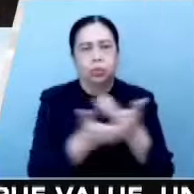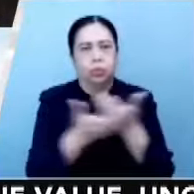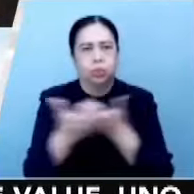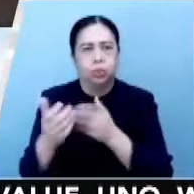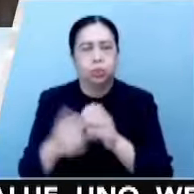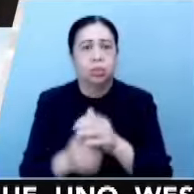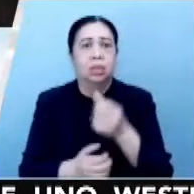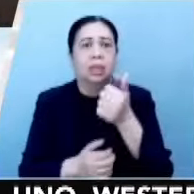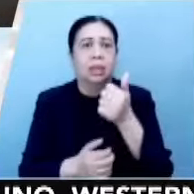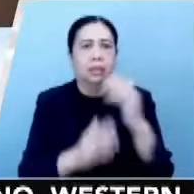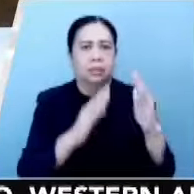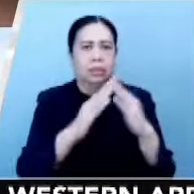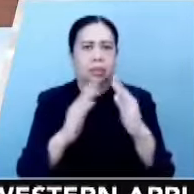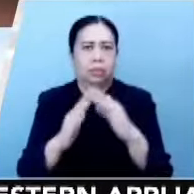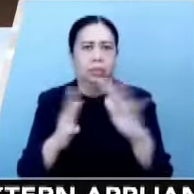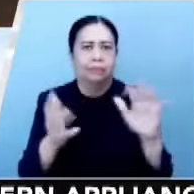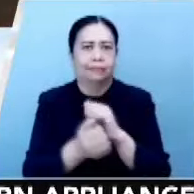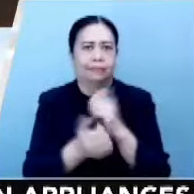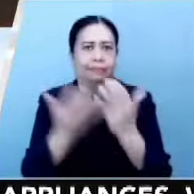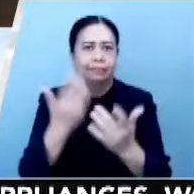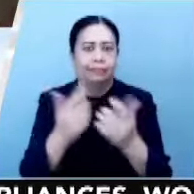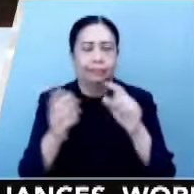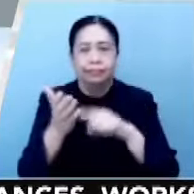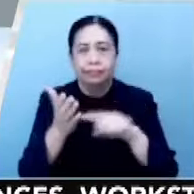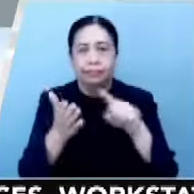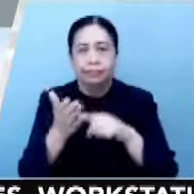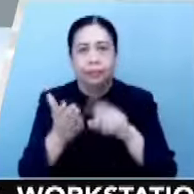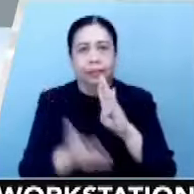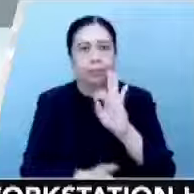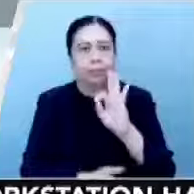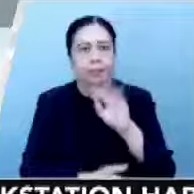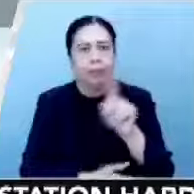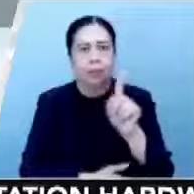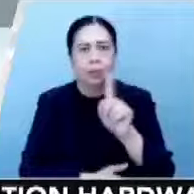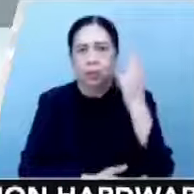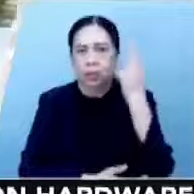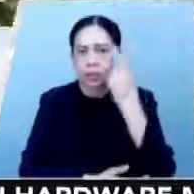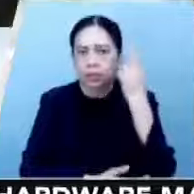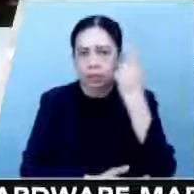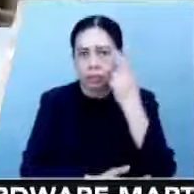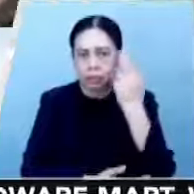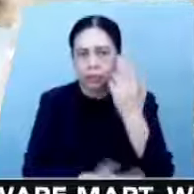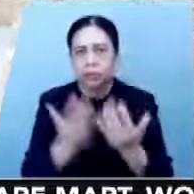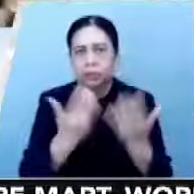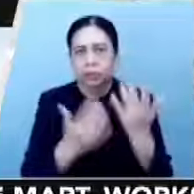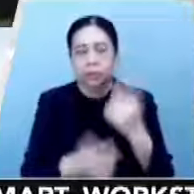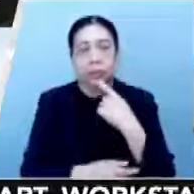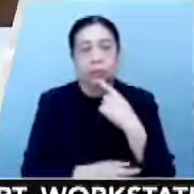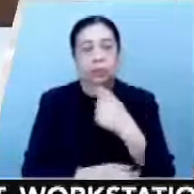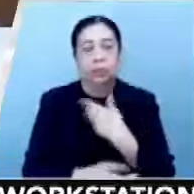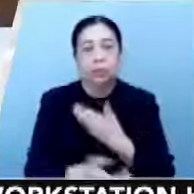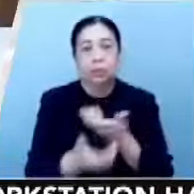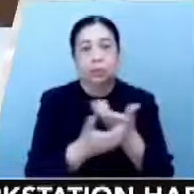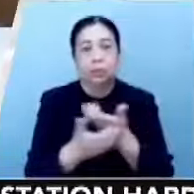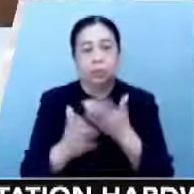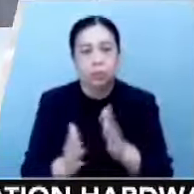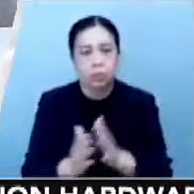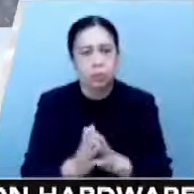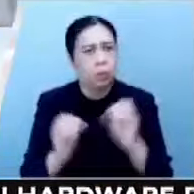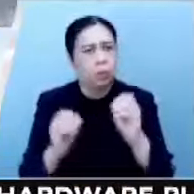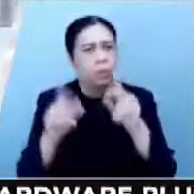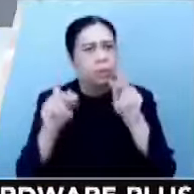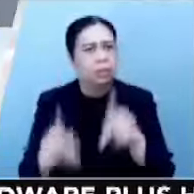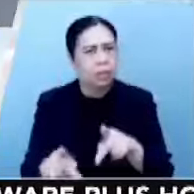ang natupok ng apoy. Iniimbestigaan pa ng Bureau of Fire Protection ang pinagmula ng apoy. Ayon sa mga responding bumbero, walang tao sa bahay kung